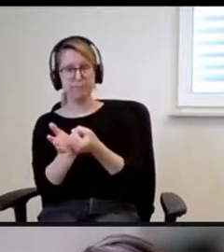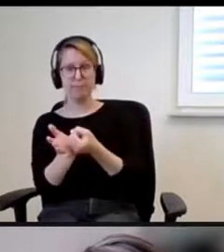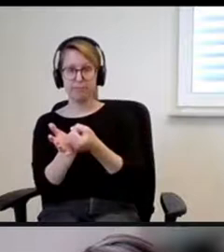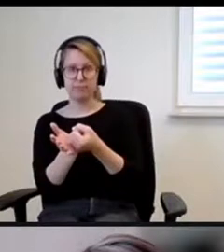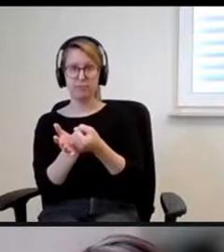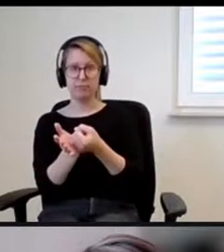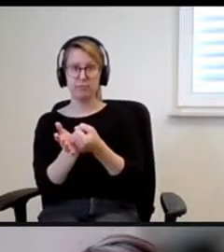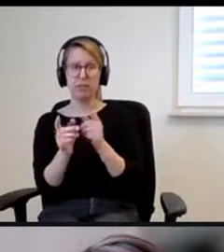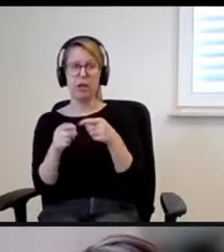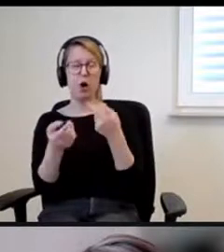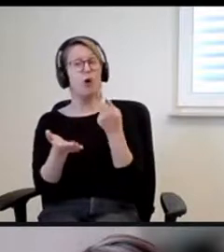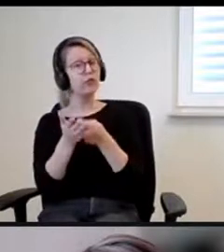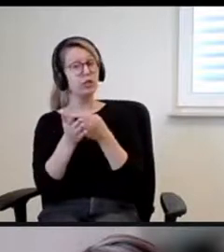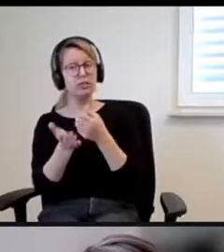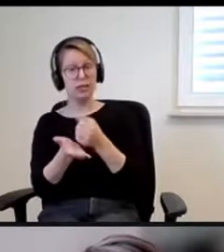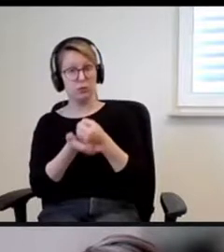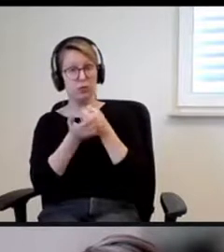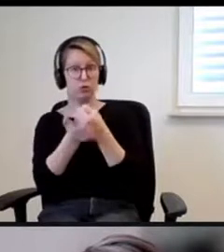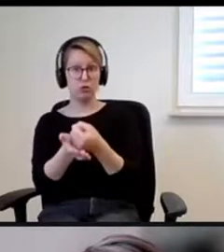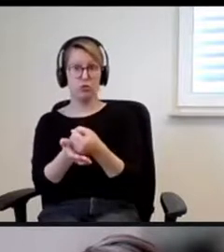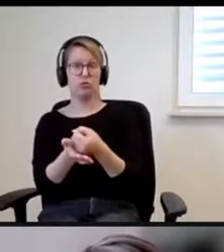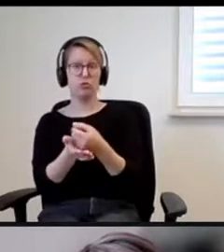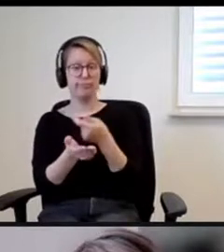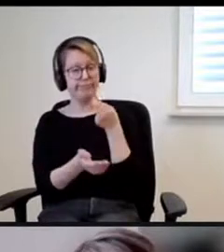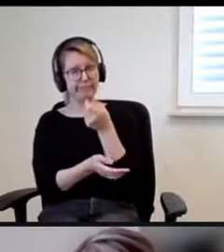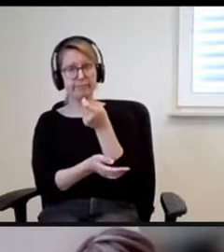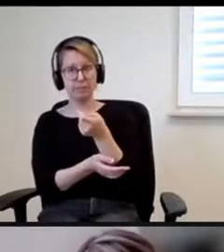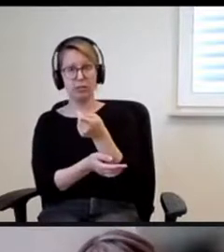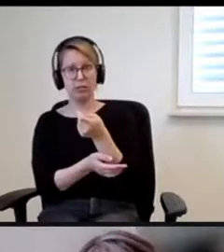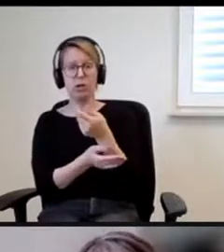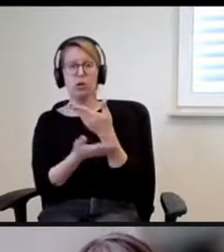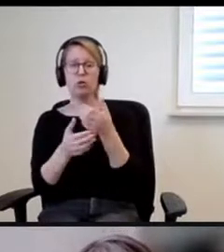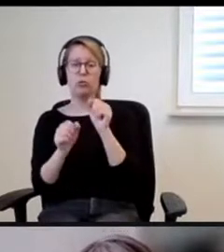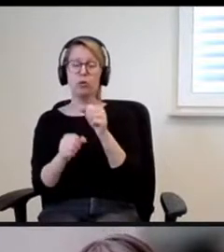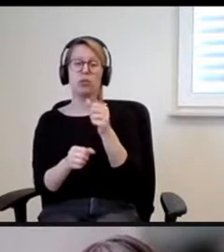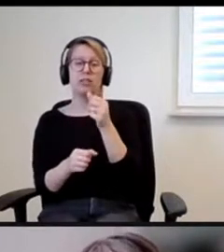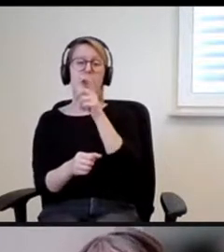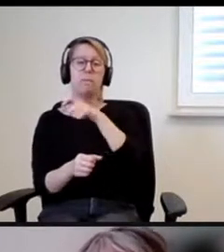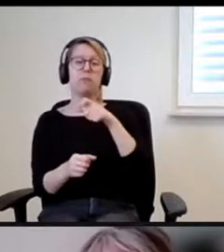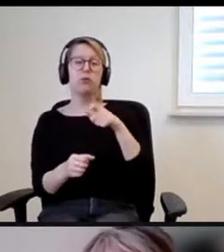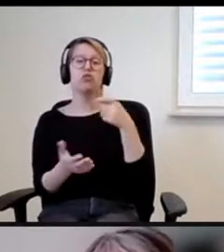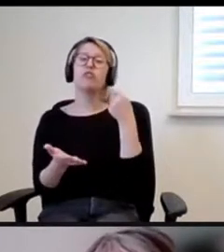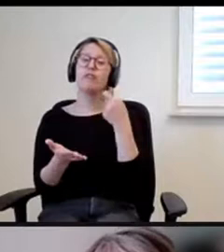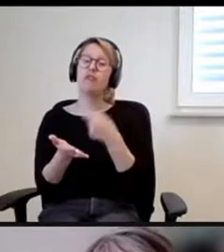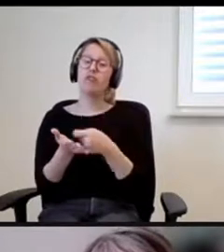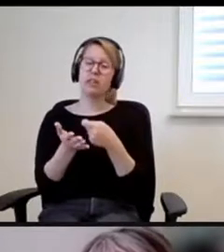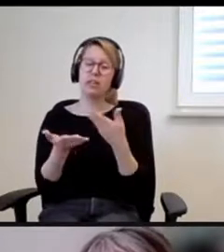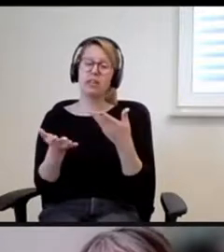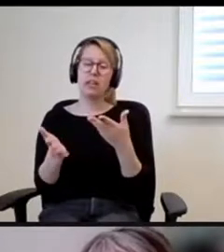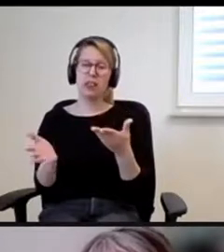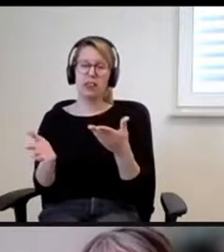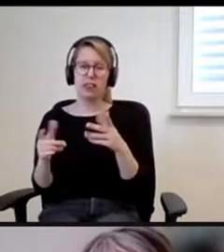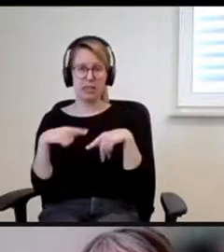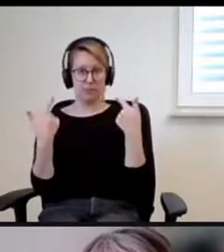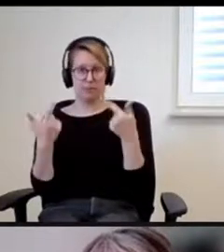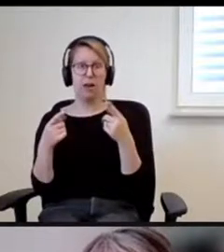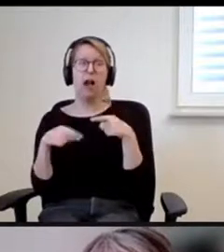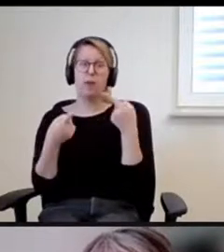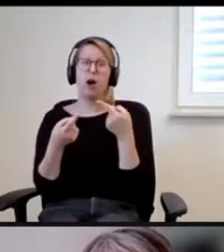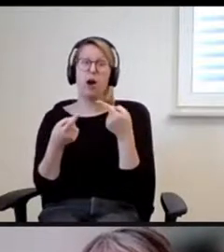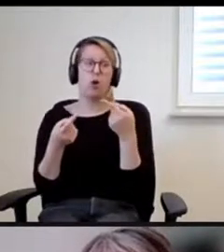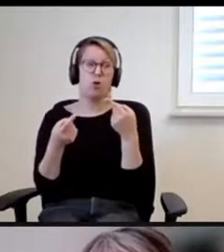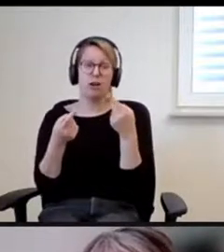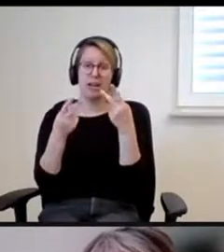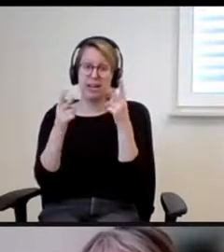dans la dignité. Mais ils ont aussi un droit au travail, un droit